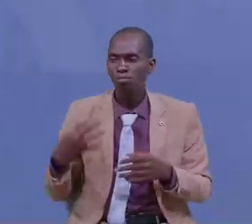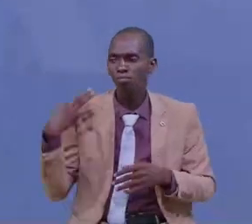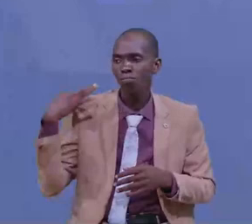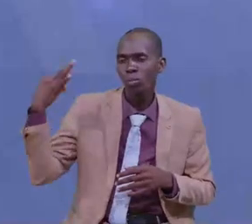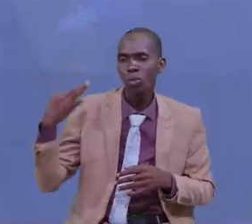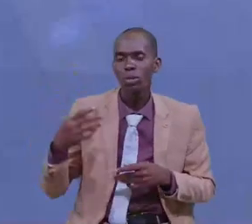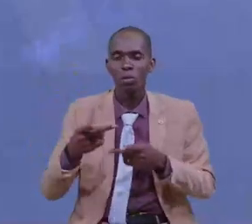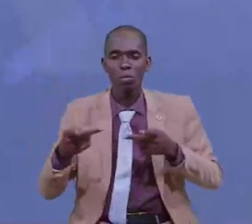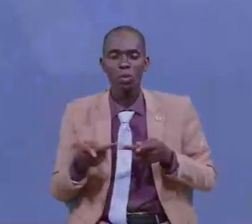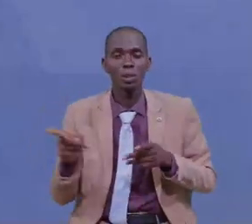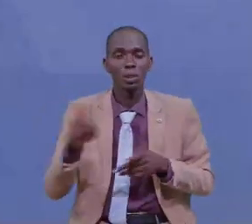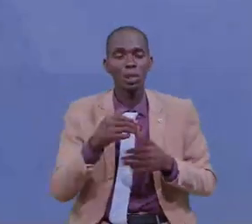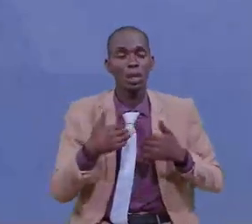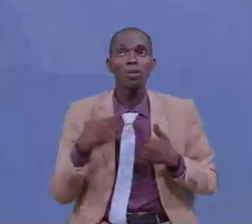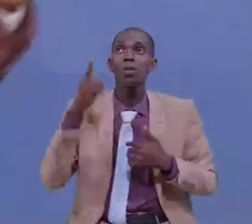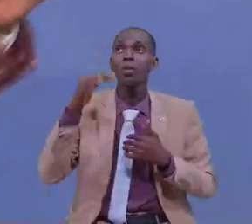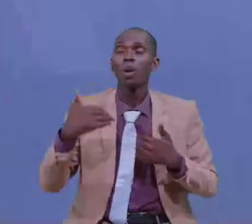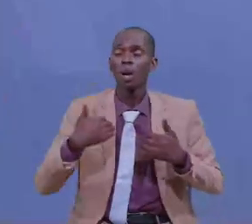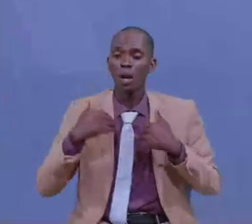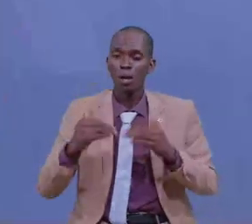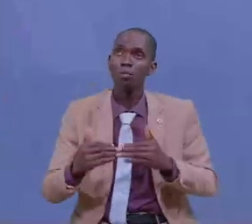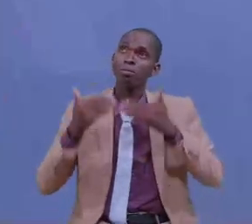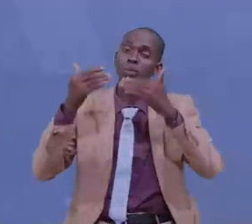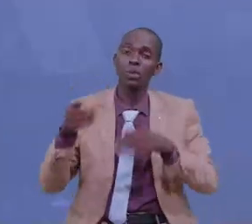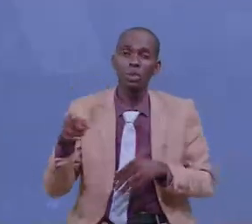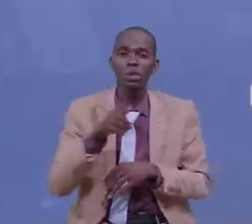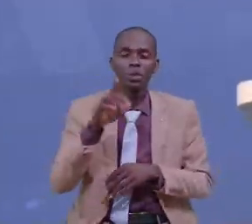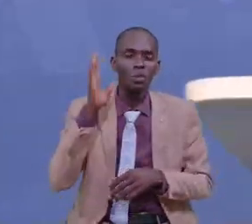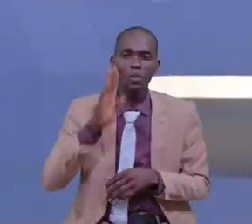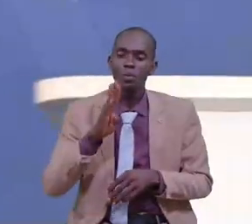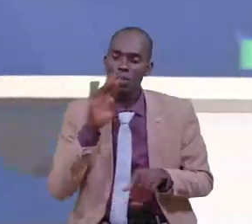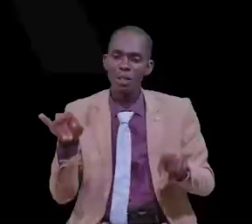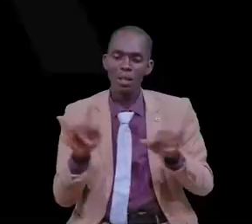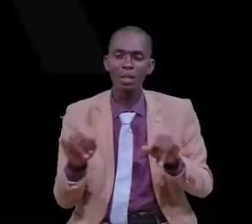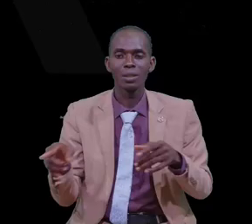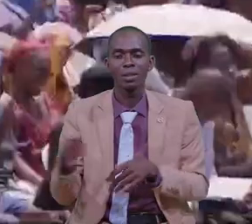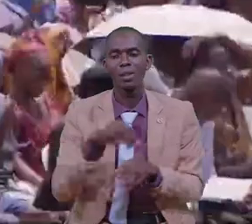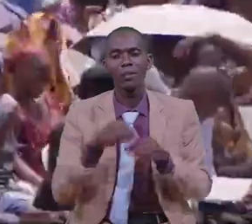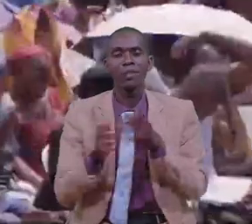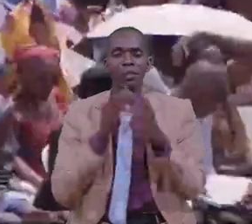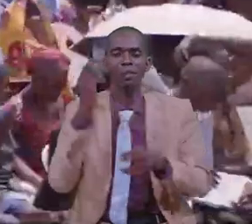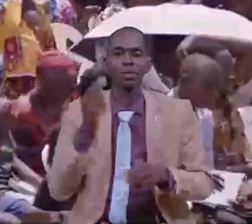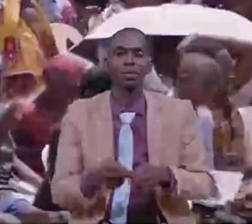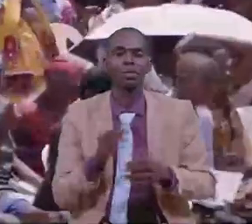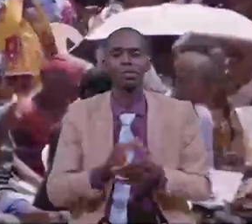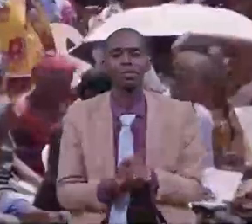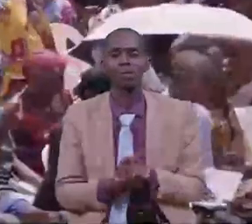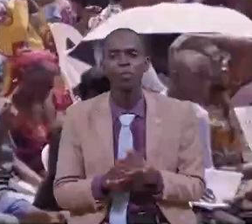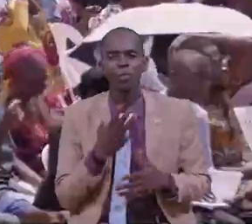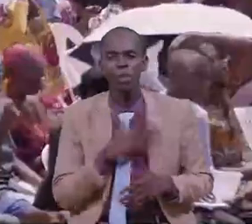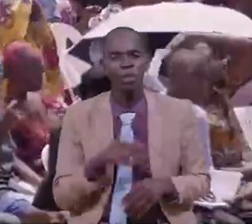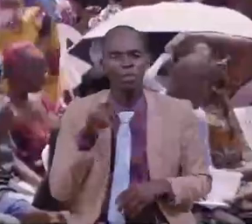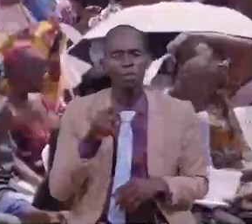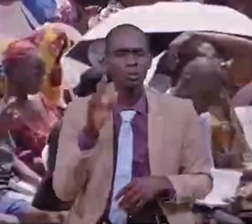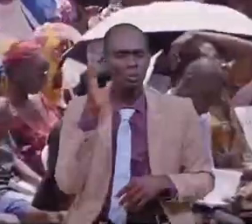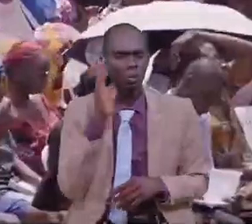Dieu les a promus, tu seras leur compagnon au nom de Jésus. Et